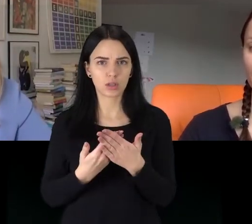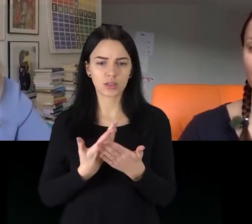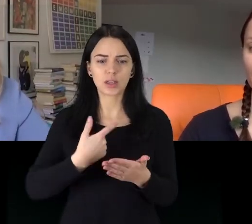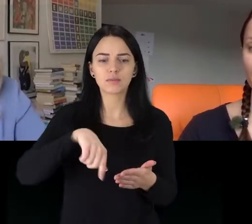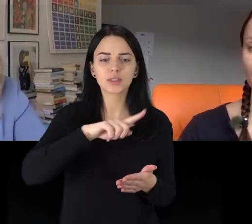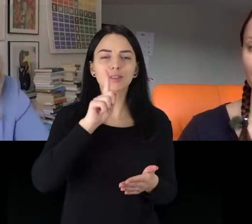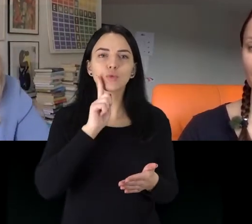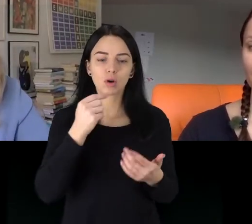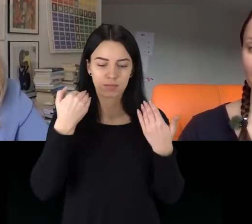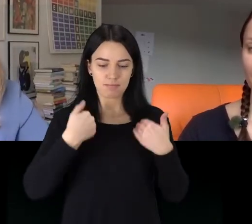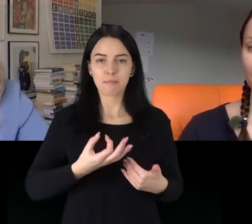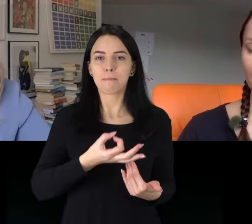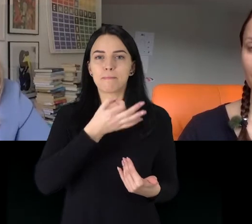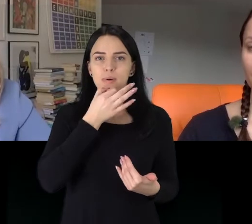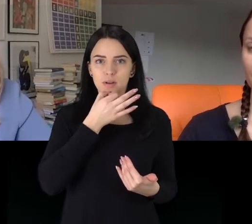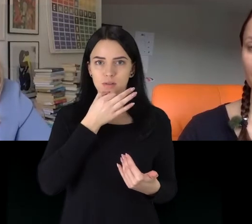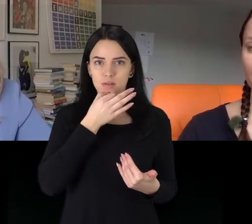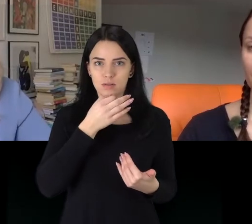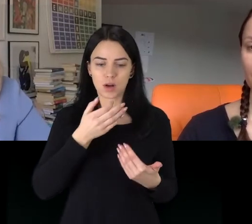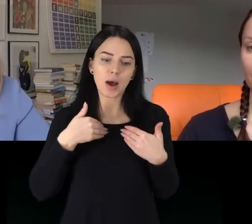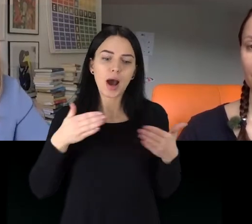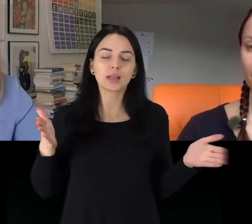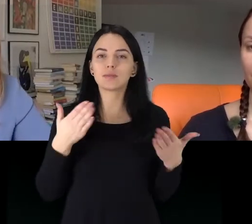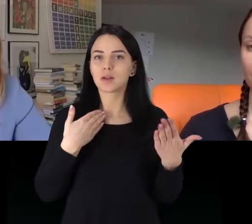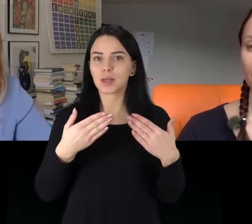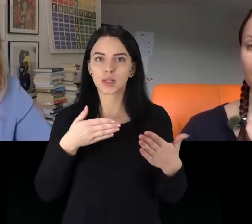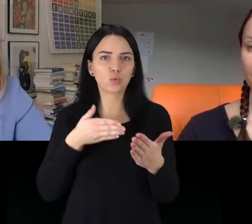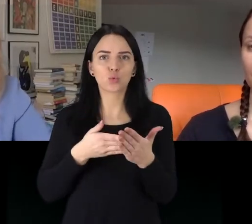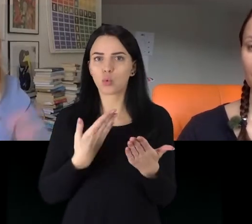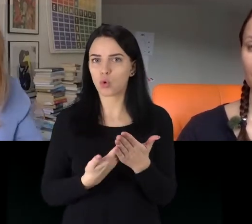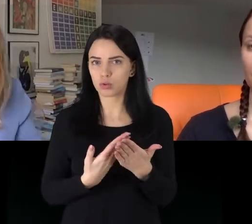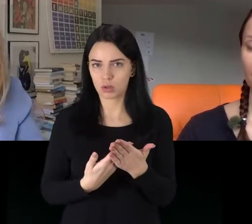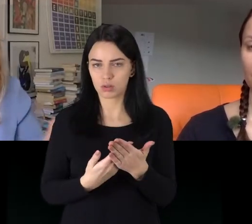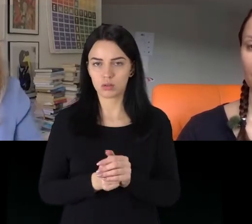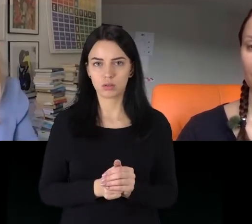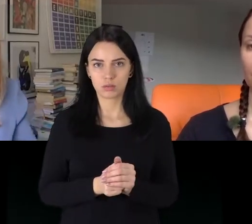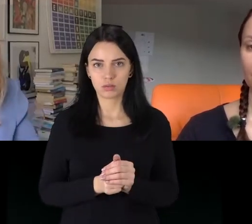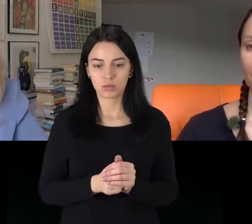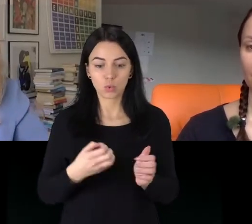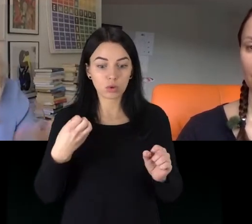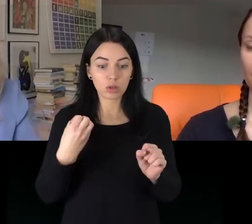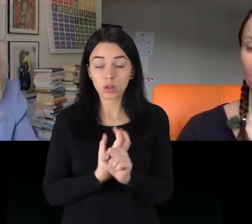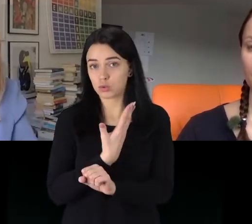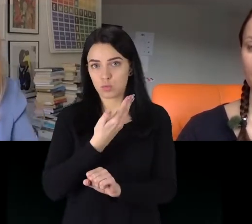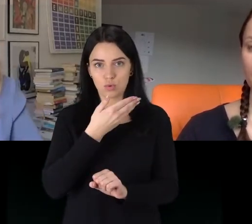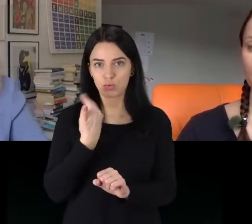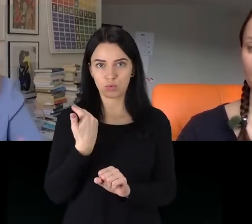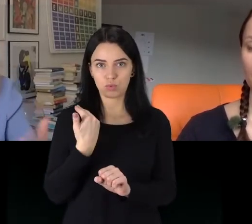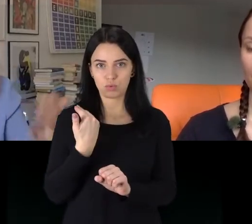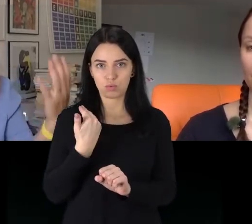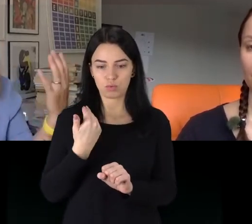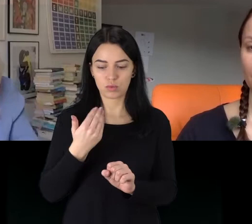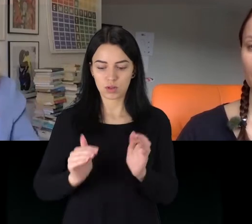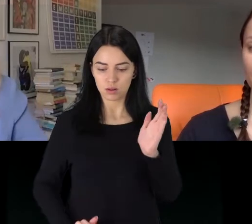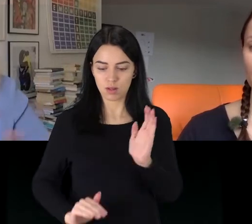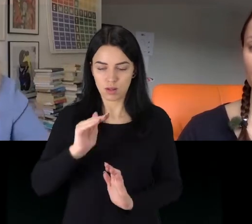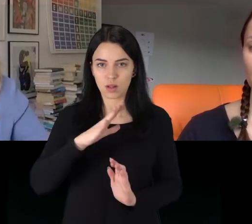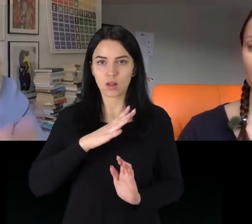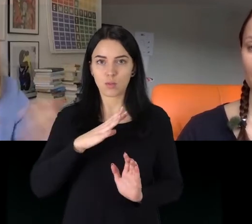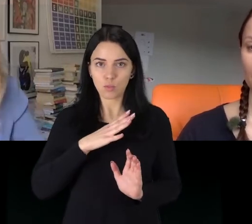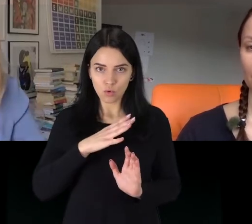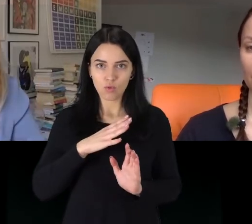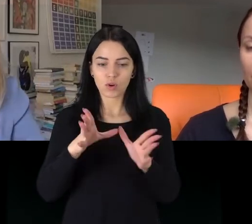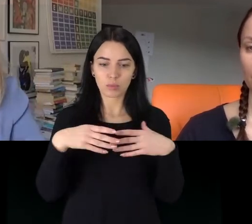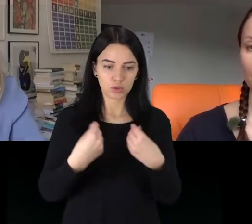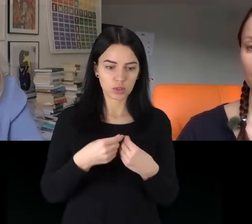ar ne, kodėl aš nemoku atvirai bendrauti, nu, nes neišmokau, nes nebuvo adekvatu, nebuvo abipusiška, nebuvo ribos priešas,